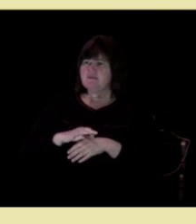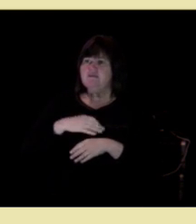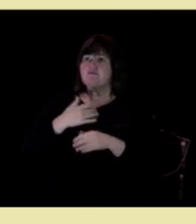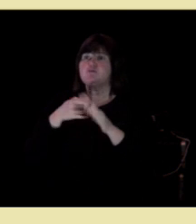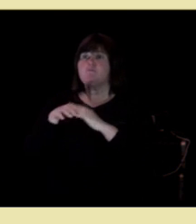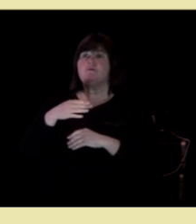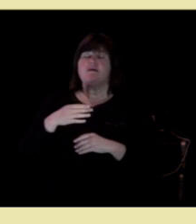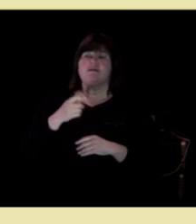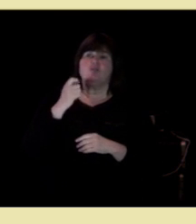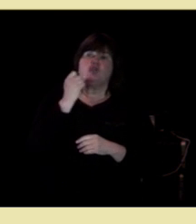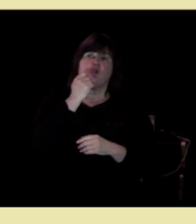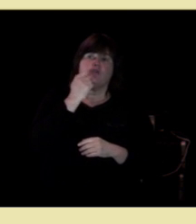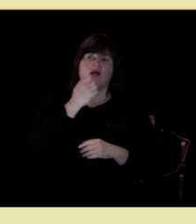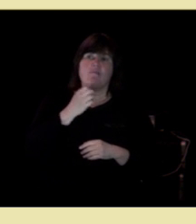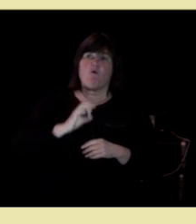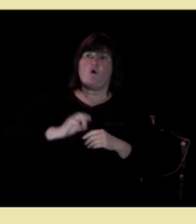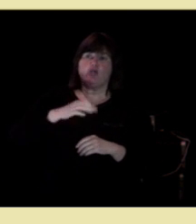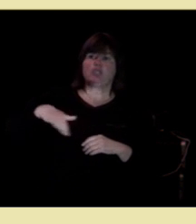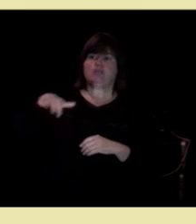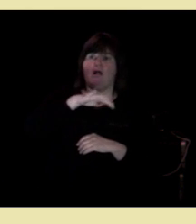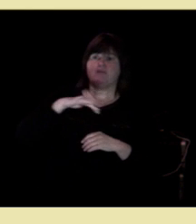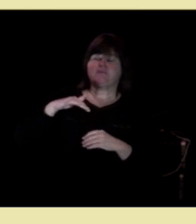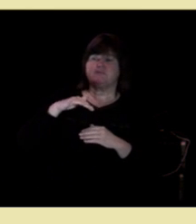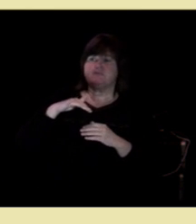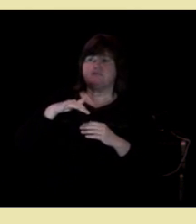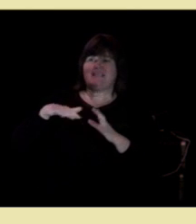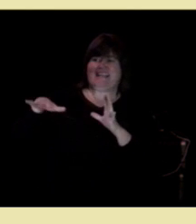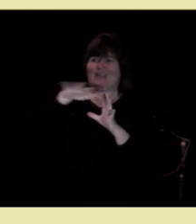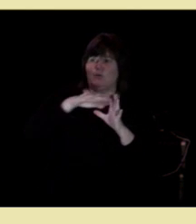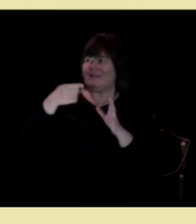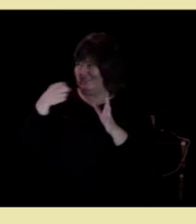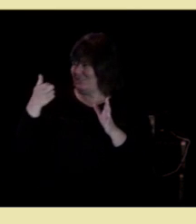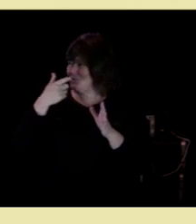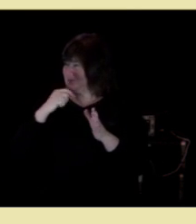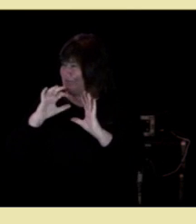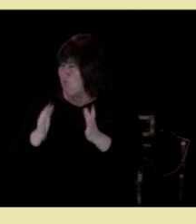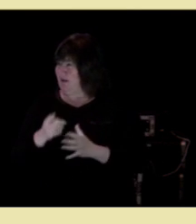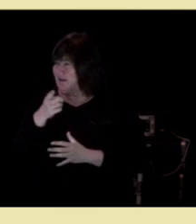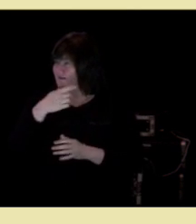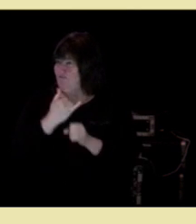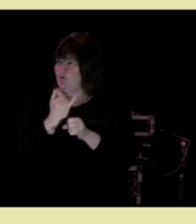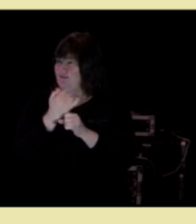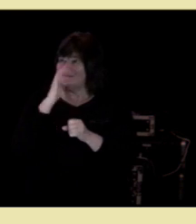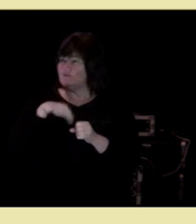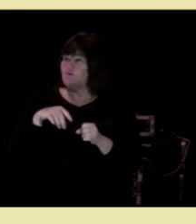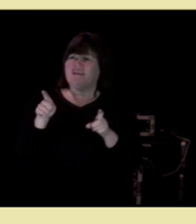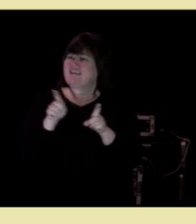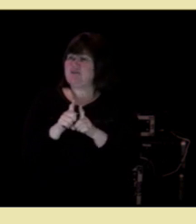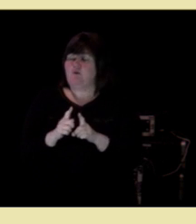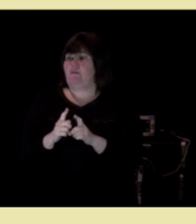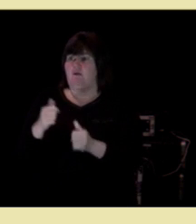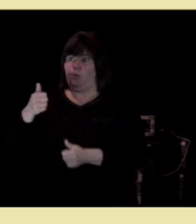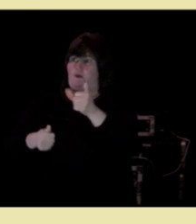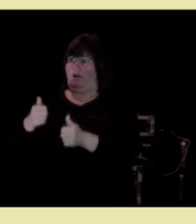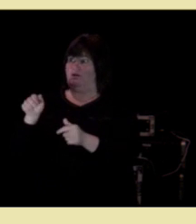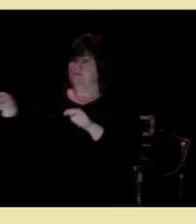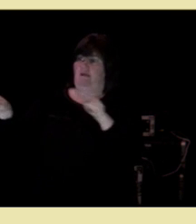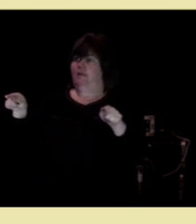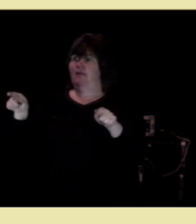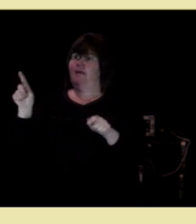for de av dere som kjenner arbeidet til Anders Grimsmo der oppe, hvordan det ser ut, men det et tillegg til.